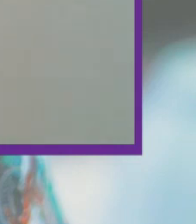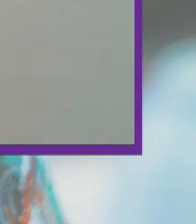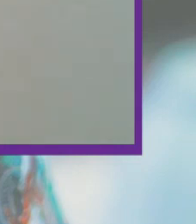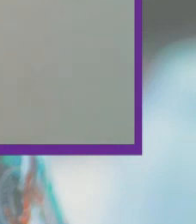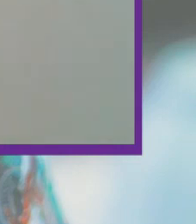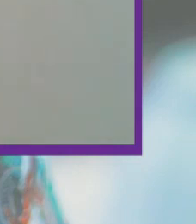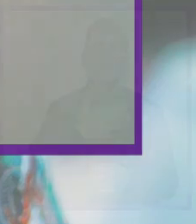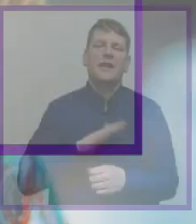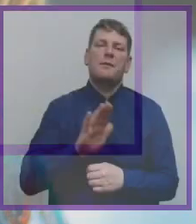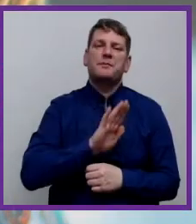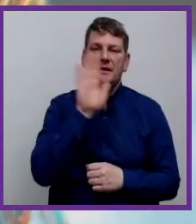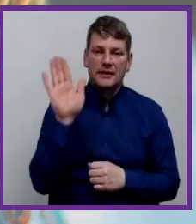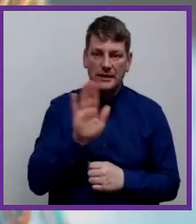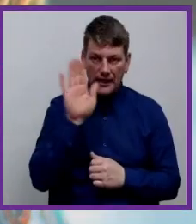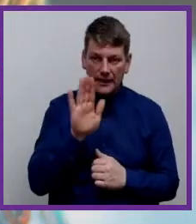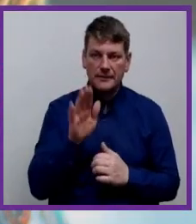Labdien!